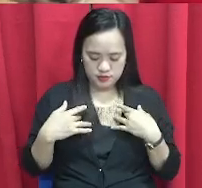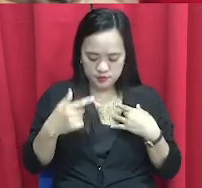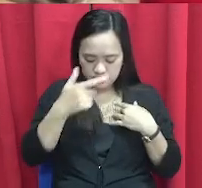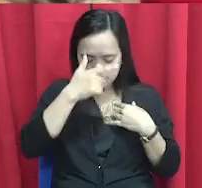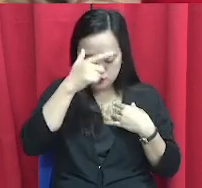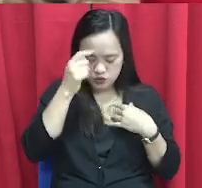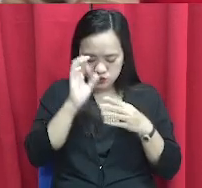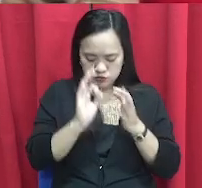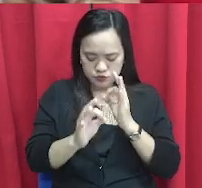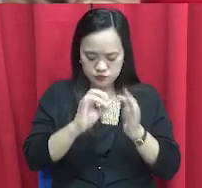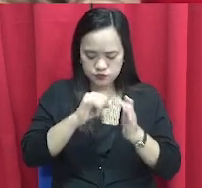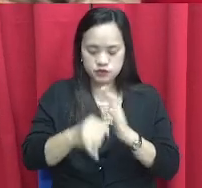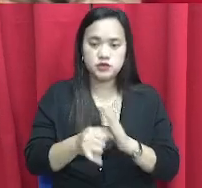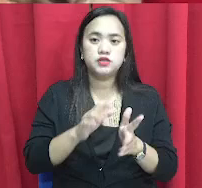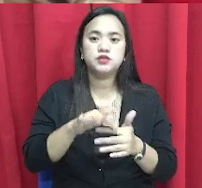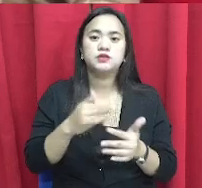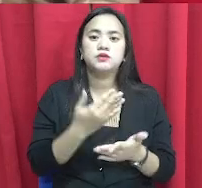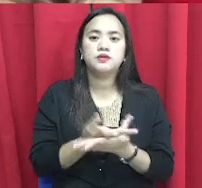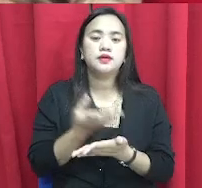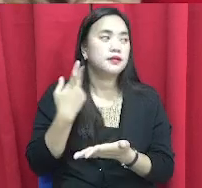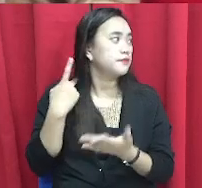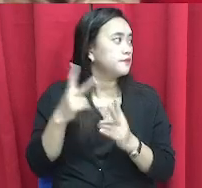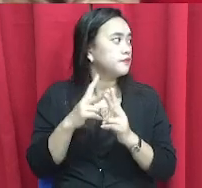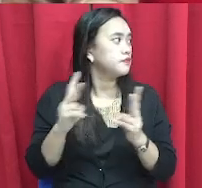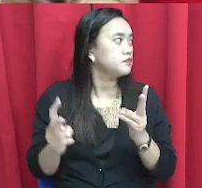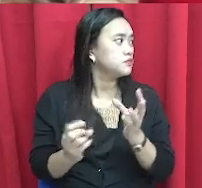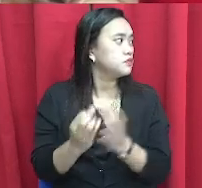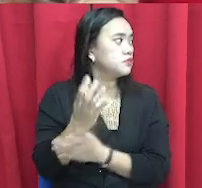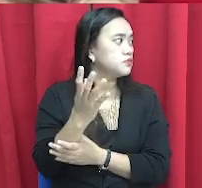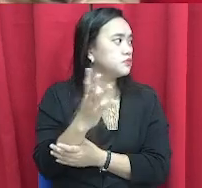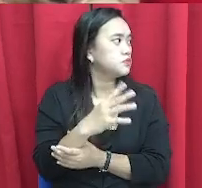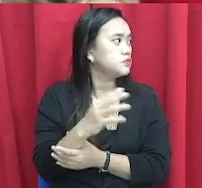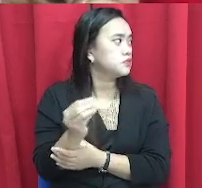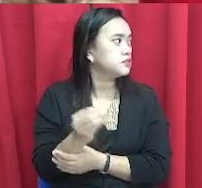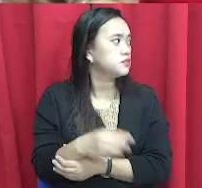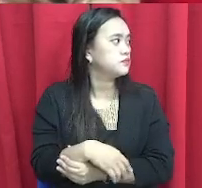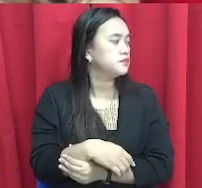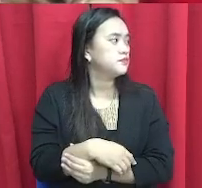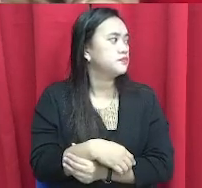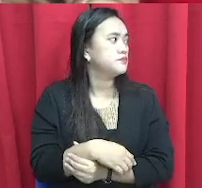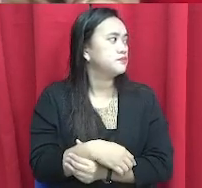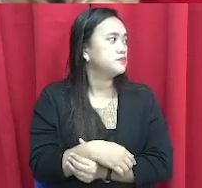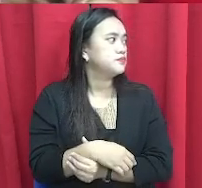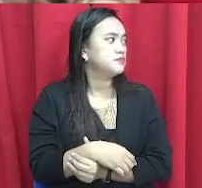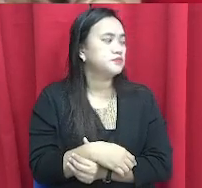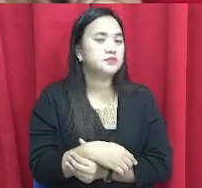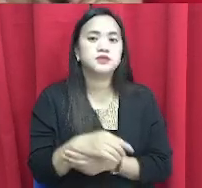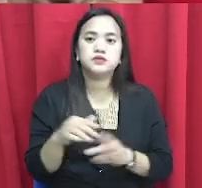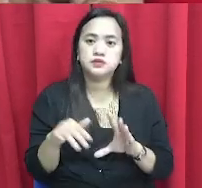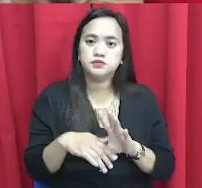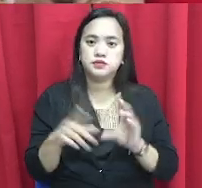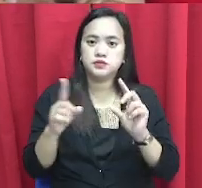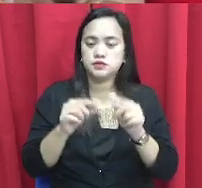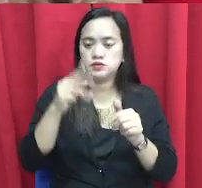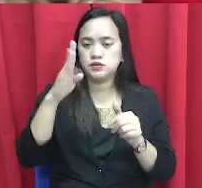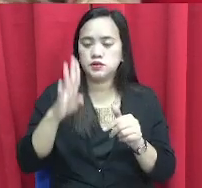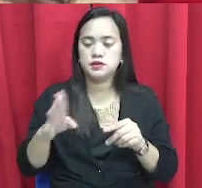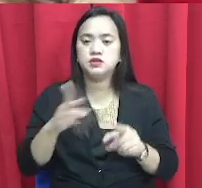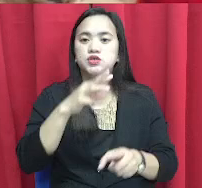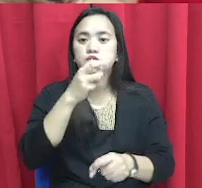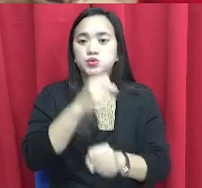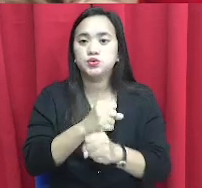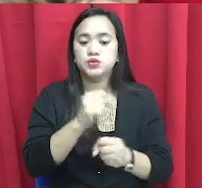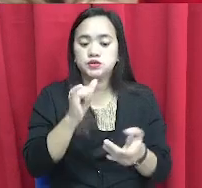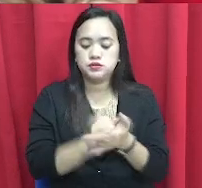kapag ang tatay ay malago at lumalago sa Panginoon sa salita ng Diyos ay sigurado rin po na ang